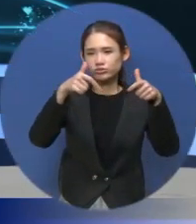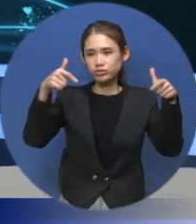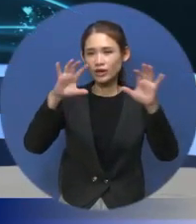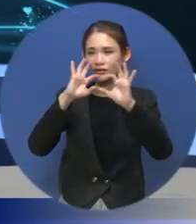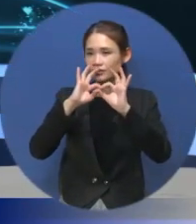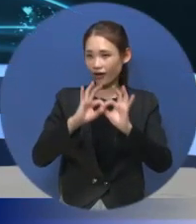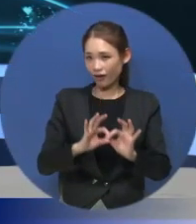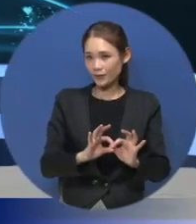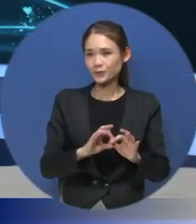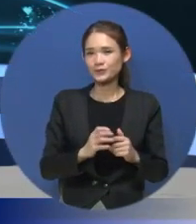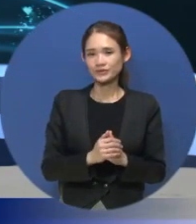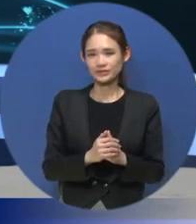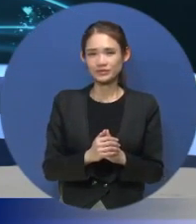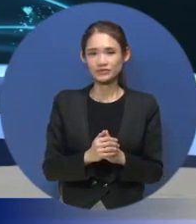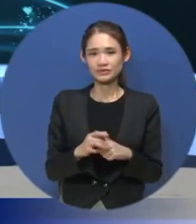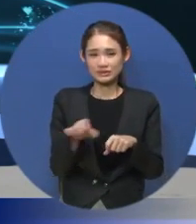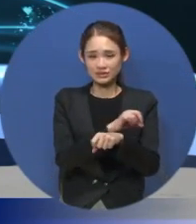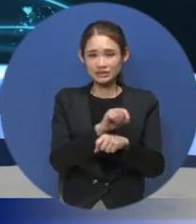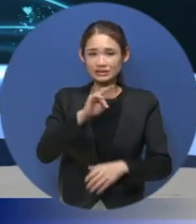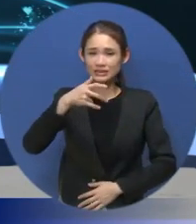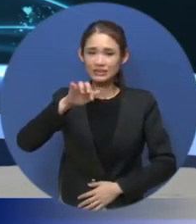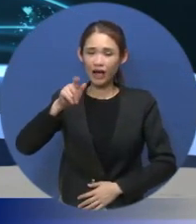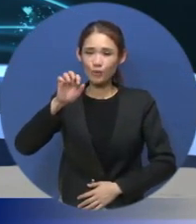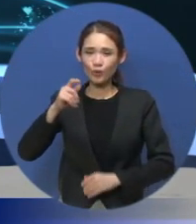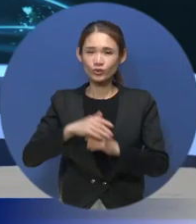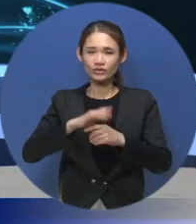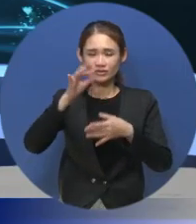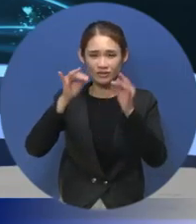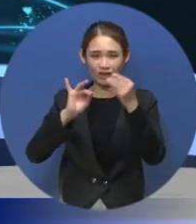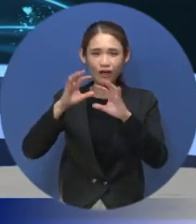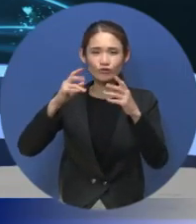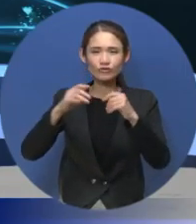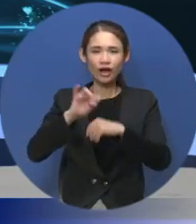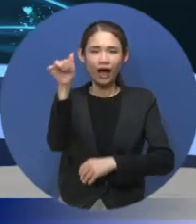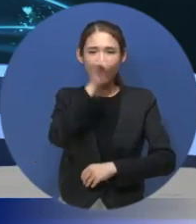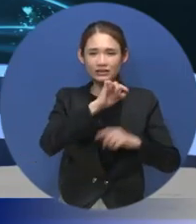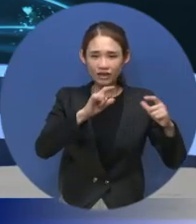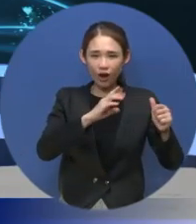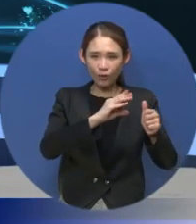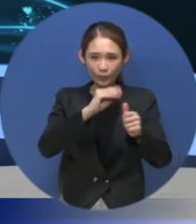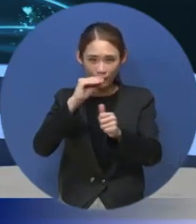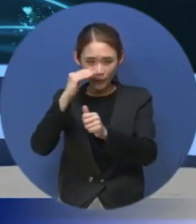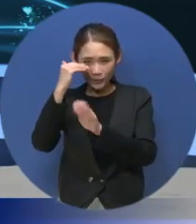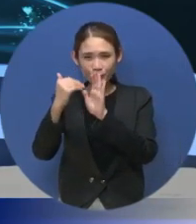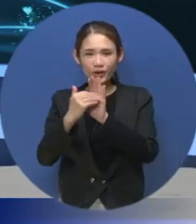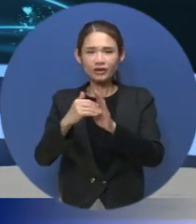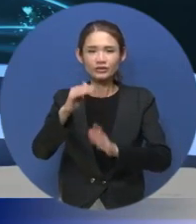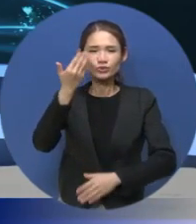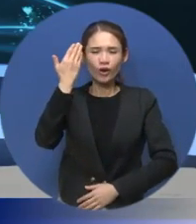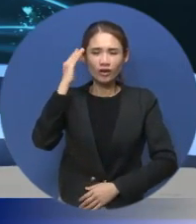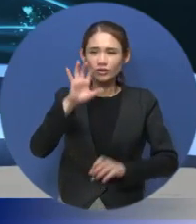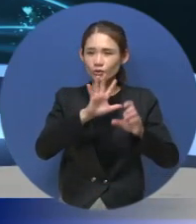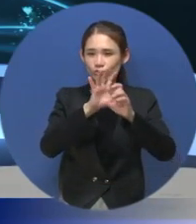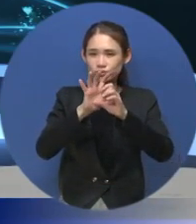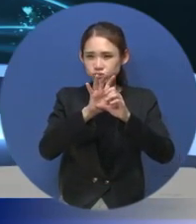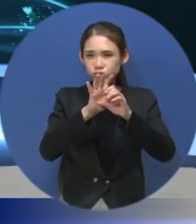자라나는 아이들에게 새로운 꿈과 희망을 싹틔우게 하고 있습니다. 복지TV 뉴스 이소영입니다.